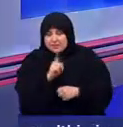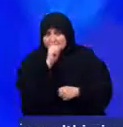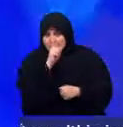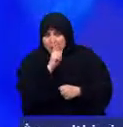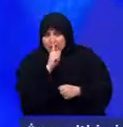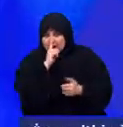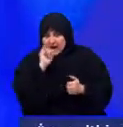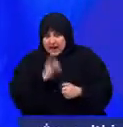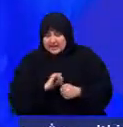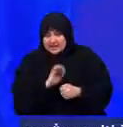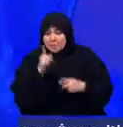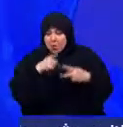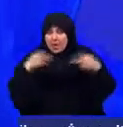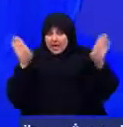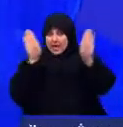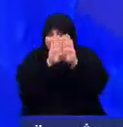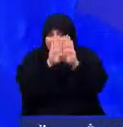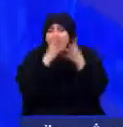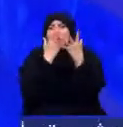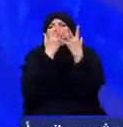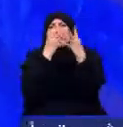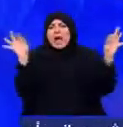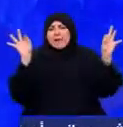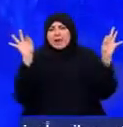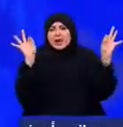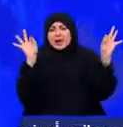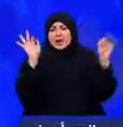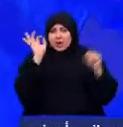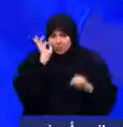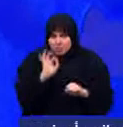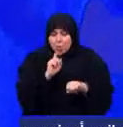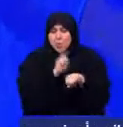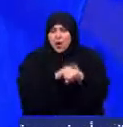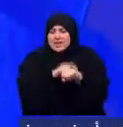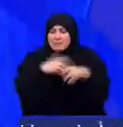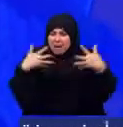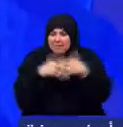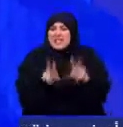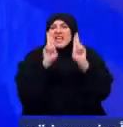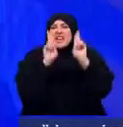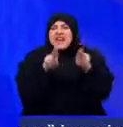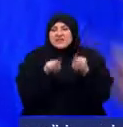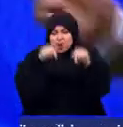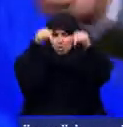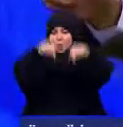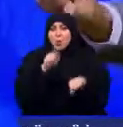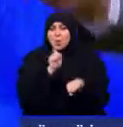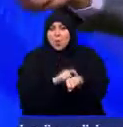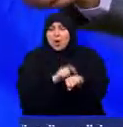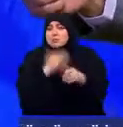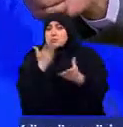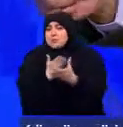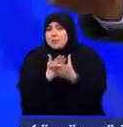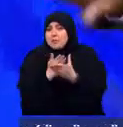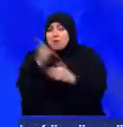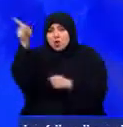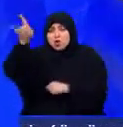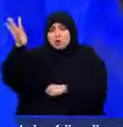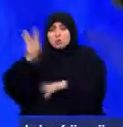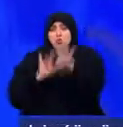كان الإغلاق عاما ومتزامنا. صحيح. وإلا فستنتقل العدوى